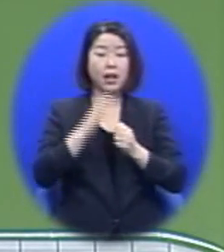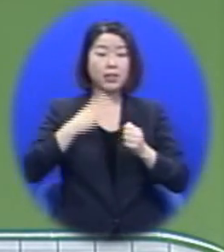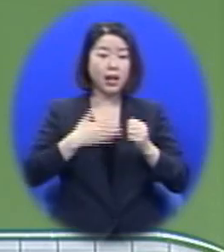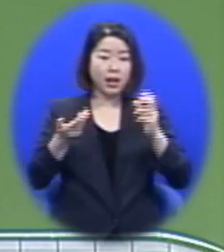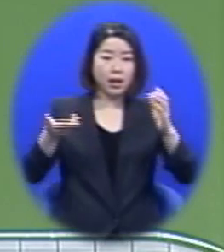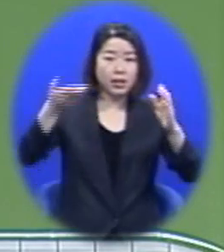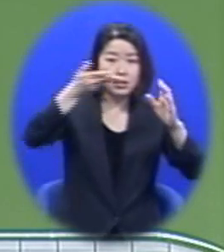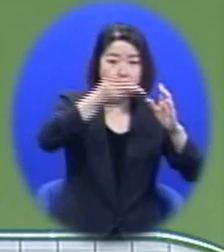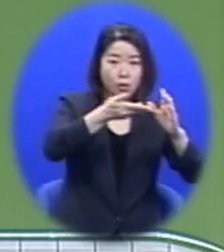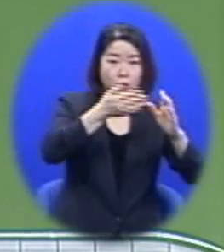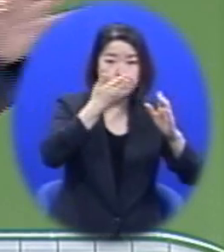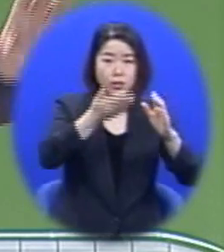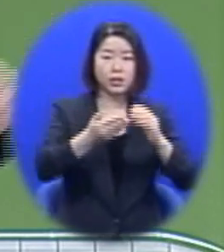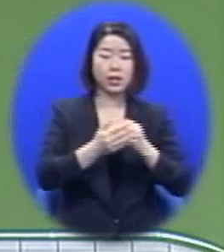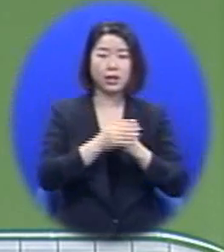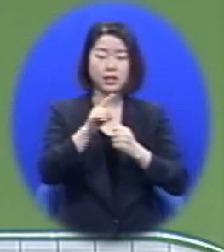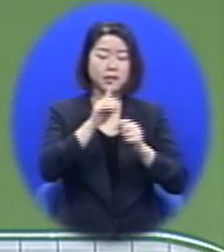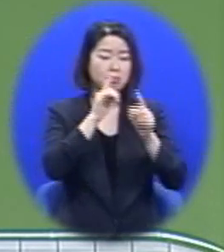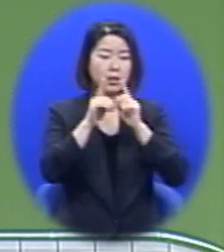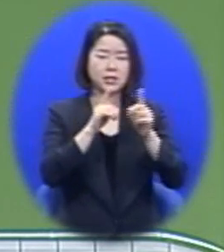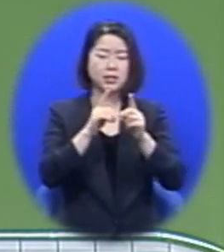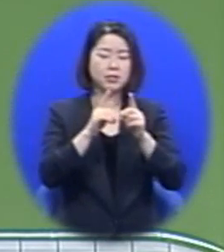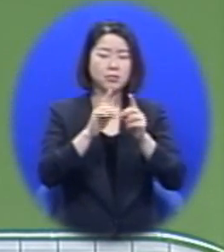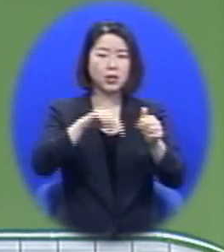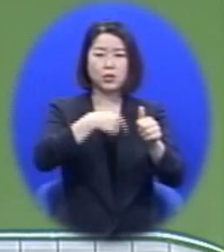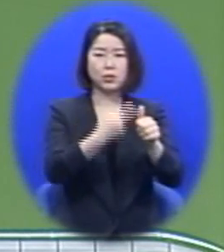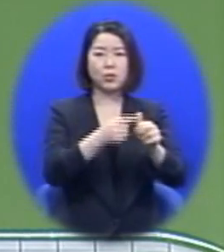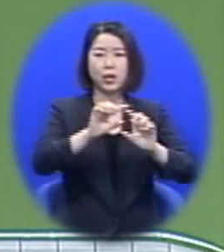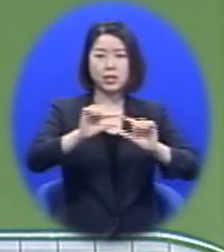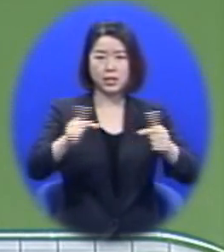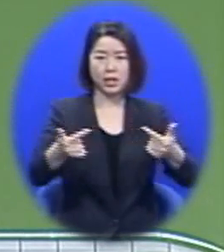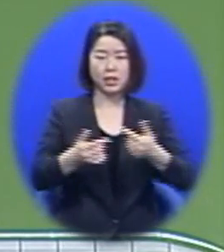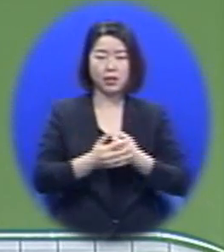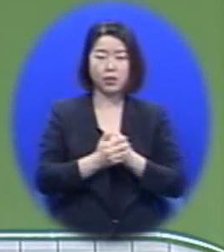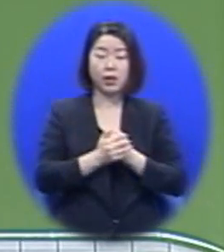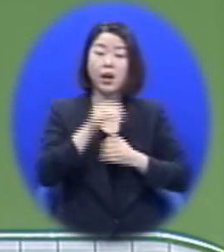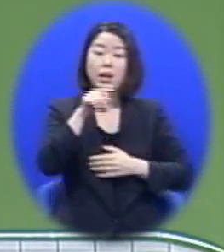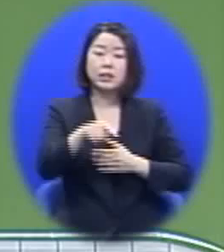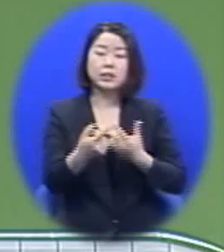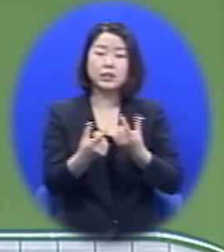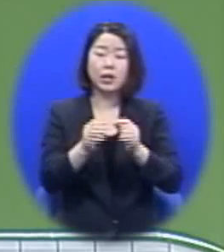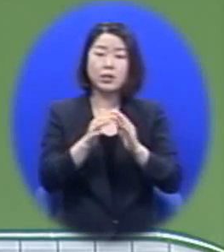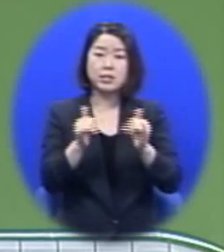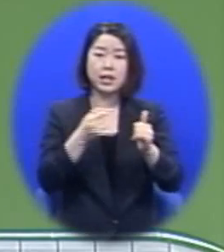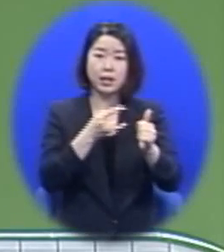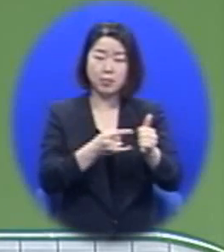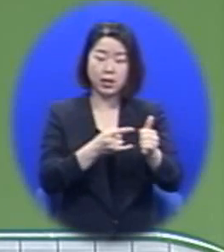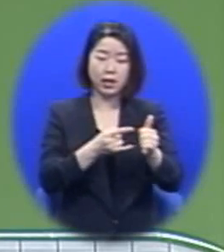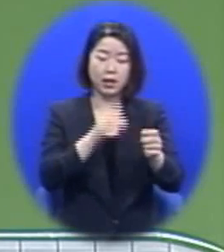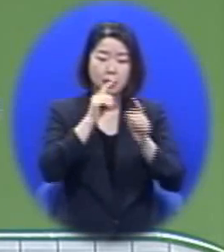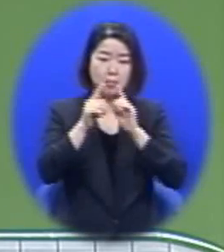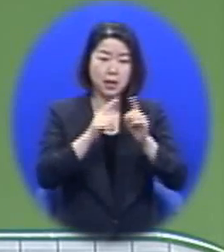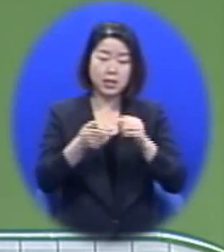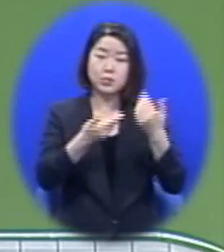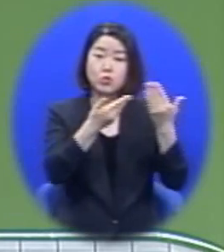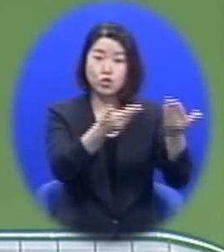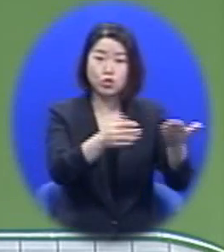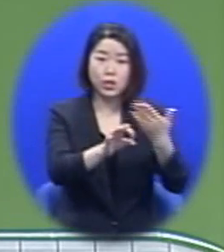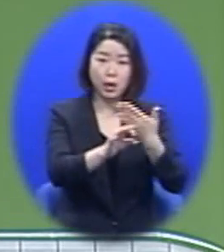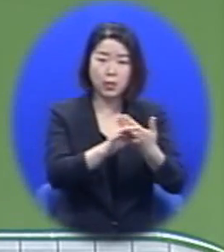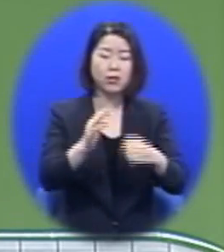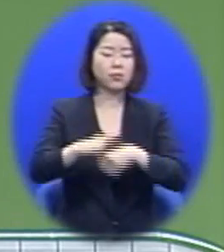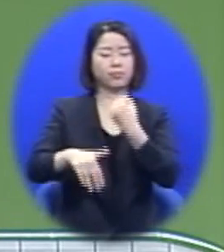채우리라 이 말씀에 해당되지 않습니다. 그런 사람에게 이 말씀이 해당된다 그런다면 하나님이